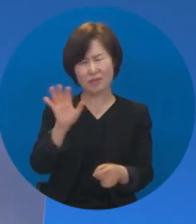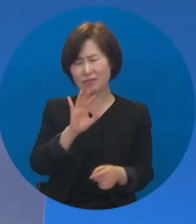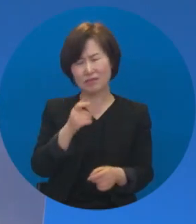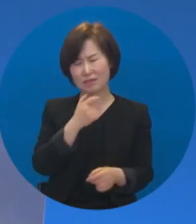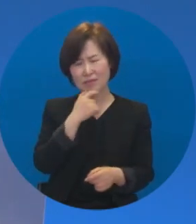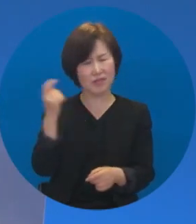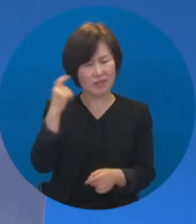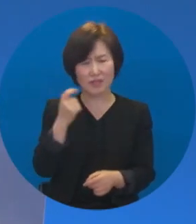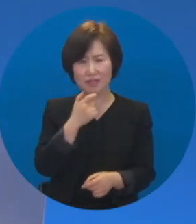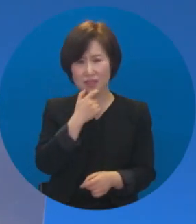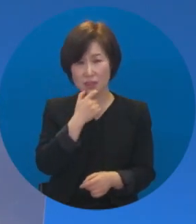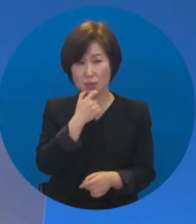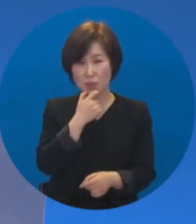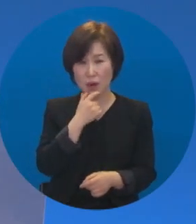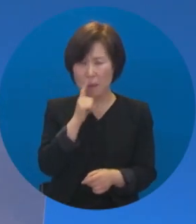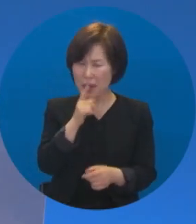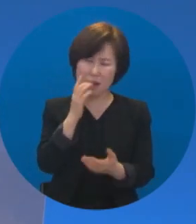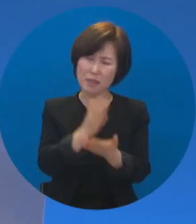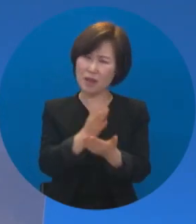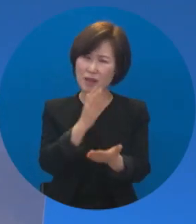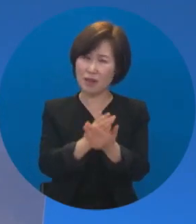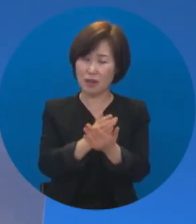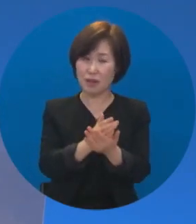듣기 싫다고, 말하지 말라고.